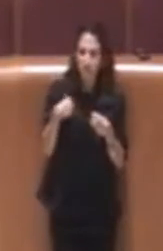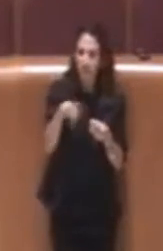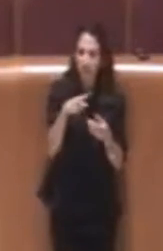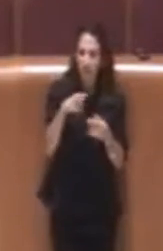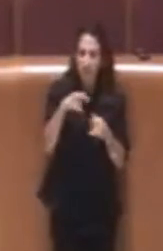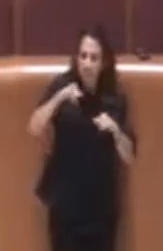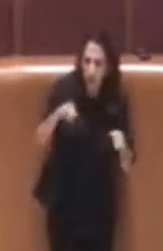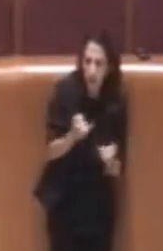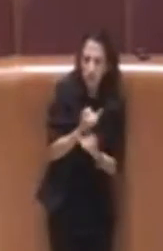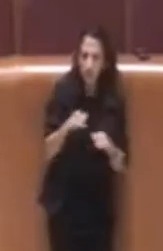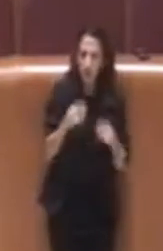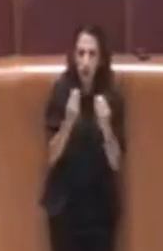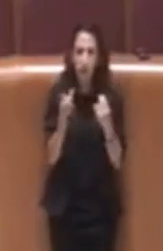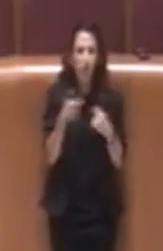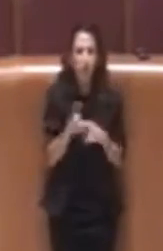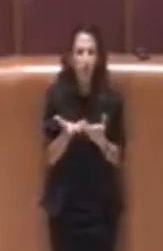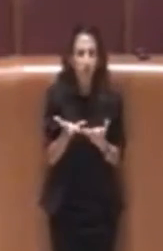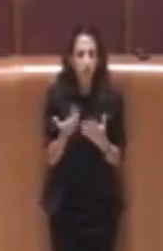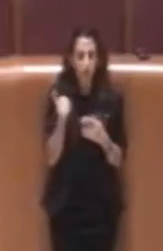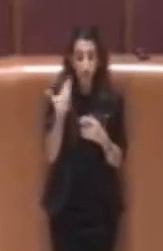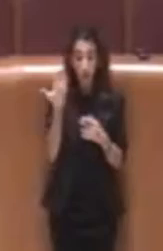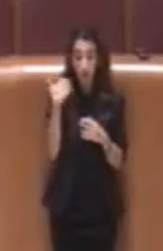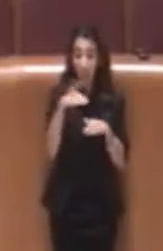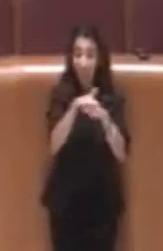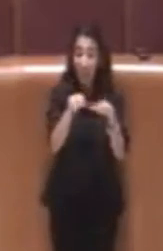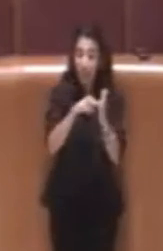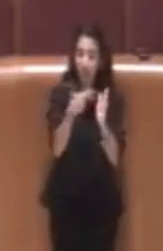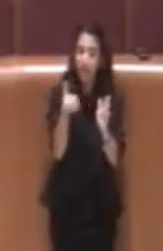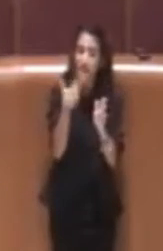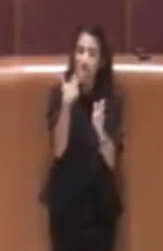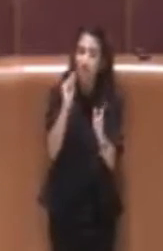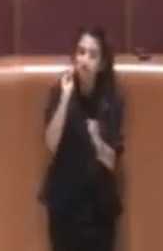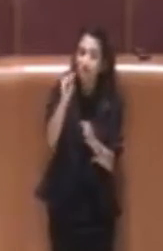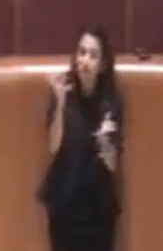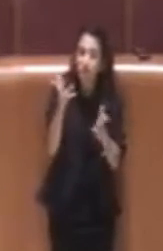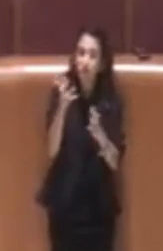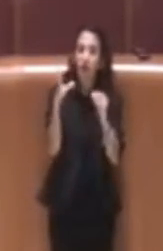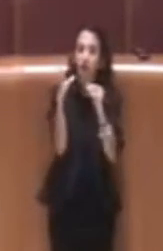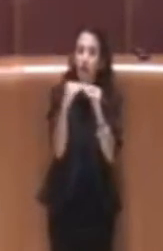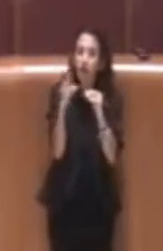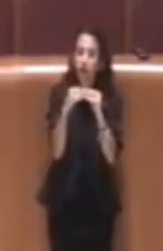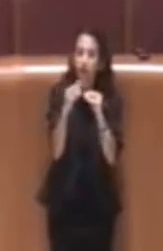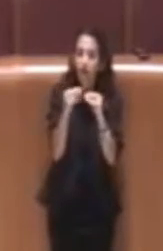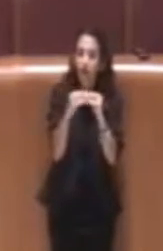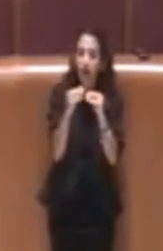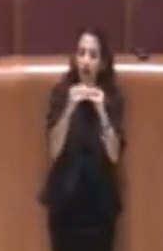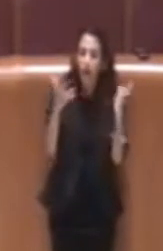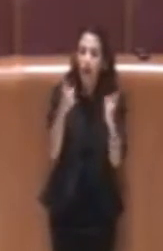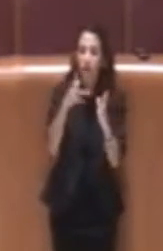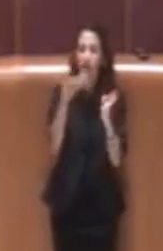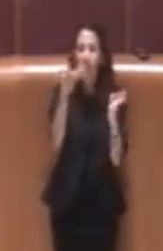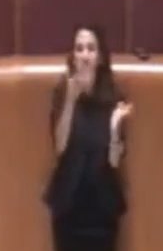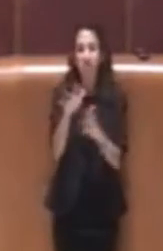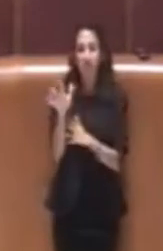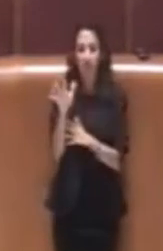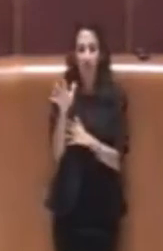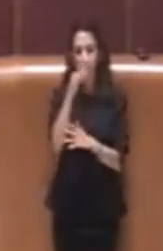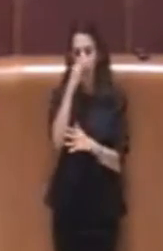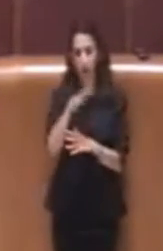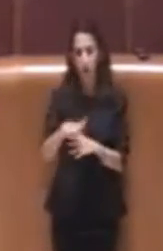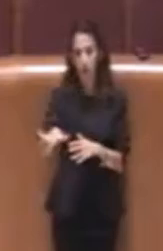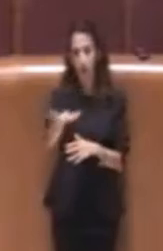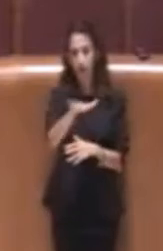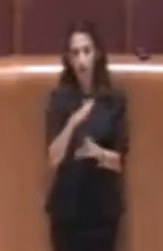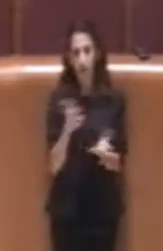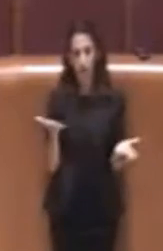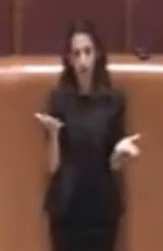Io nel tavolo tecnico avrei chiesto: fate di tutto per salvare il parco,